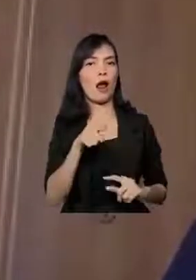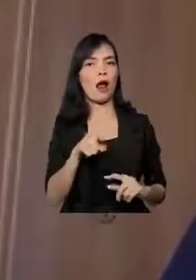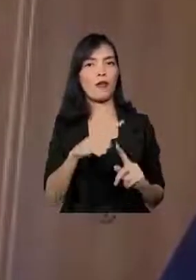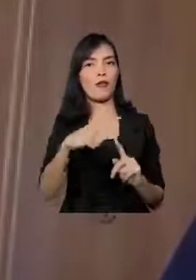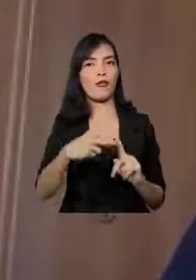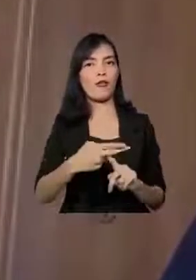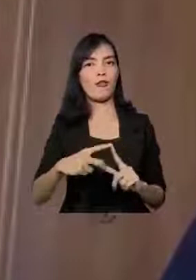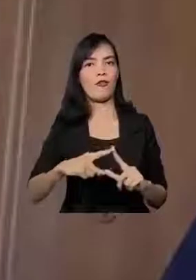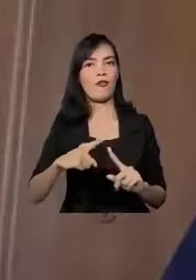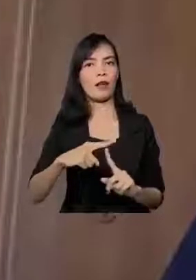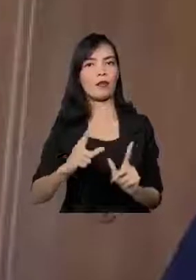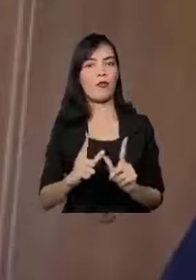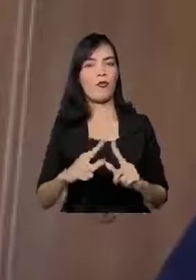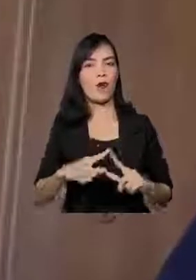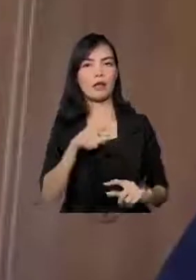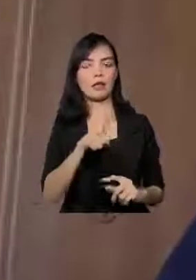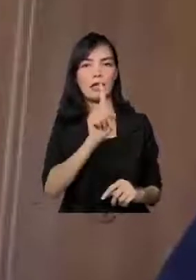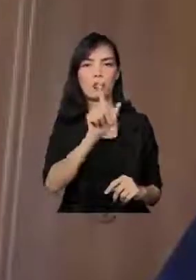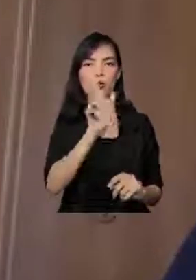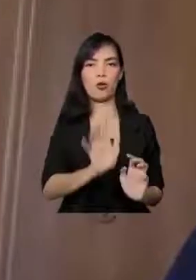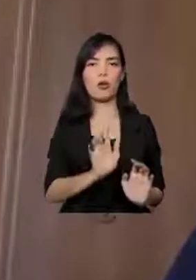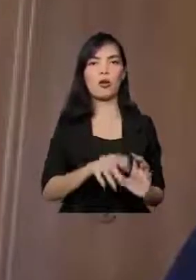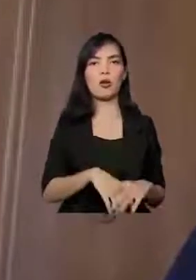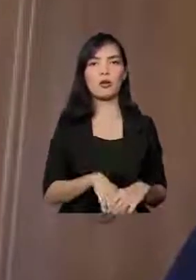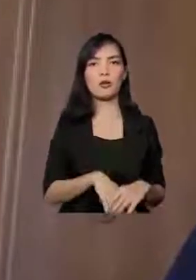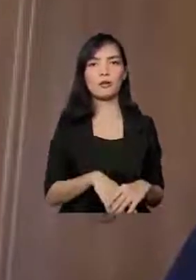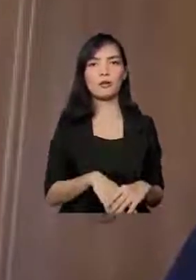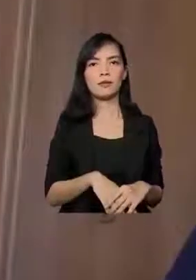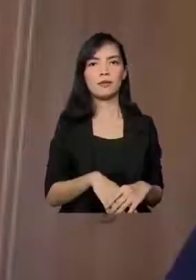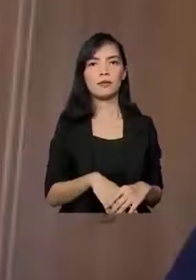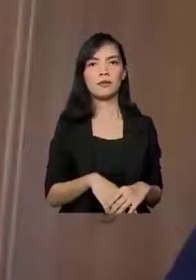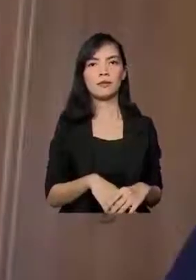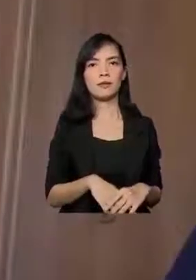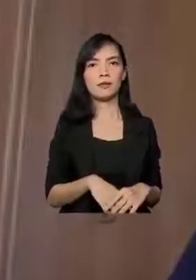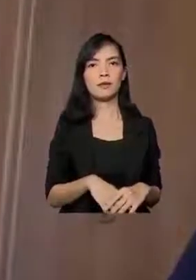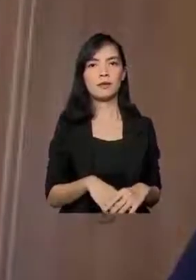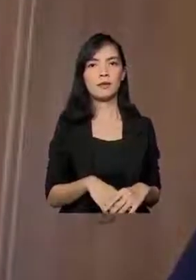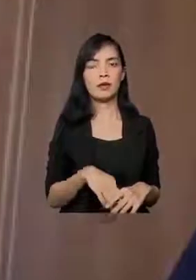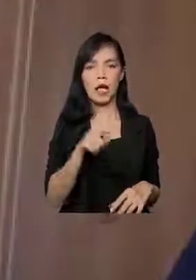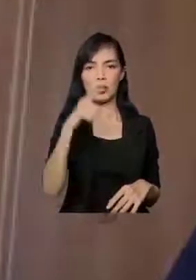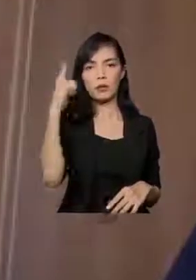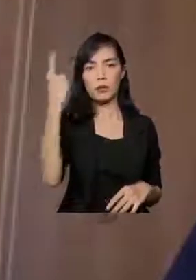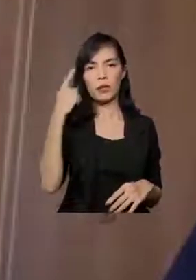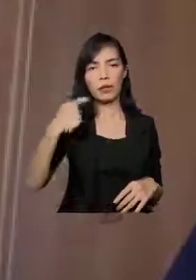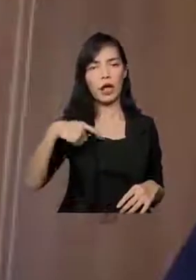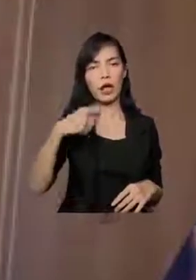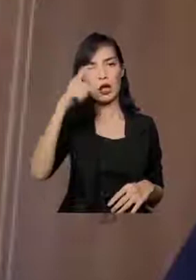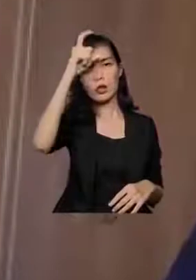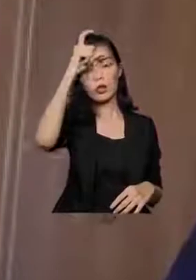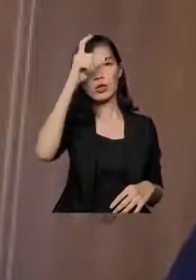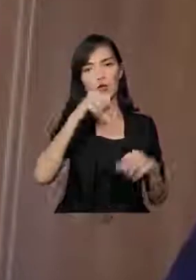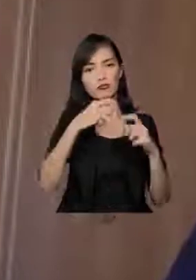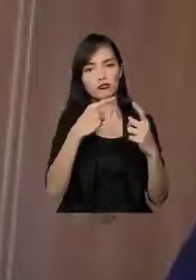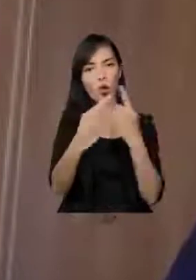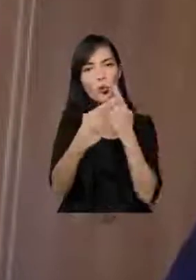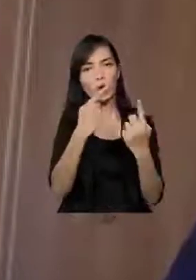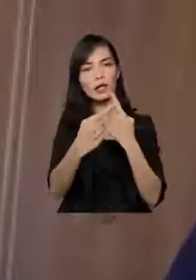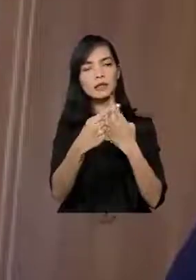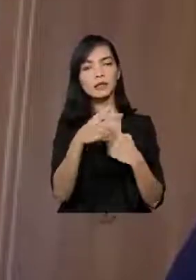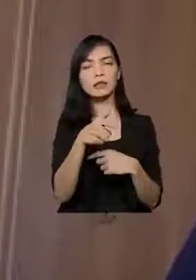tadi dan memang komunikasi publik juga yang dilakukan pemerintah Turki ini relatif